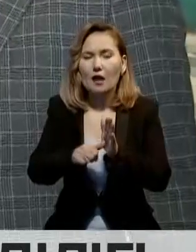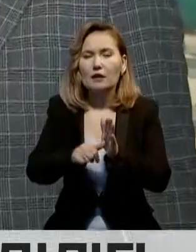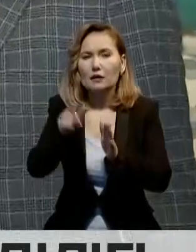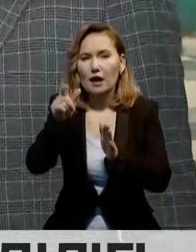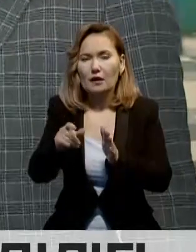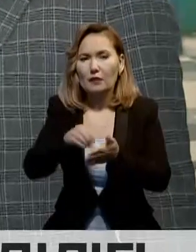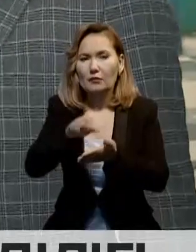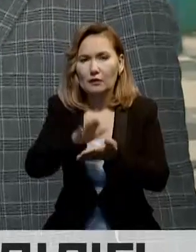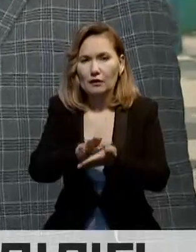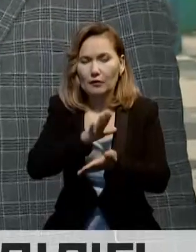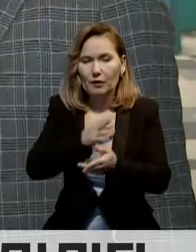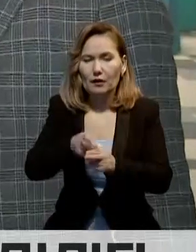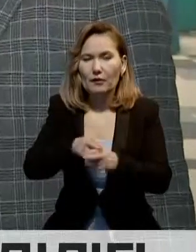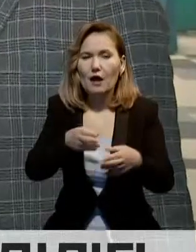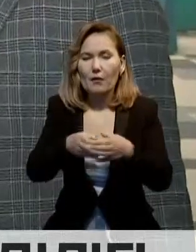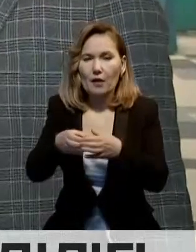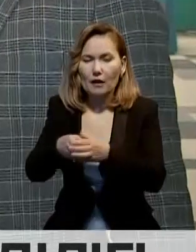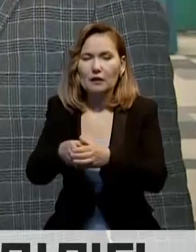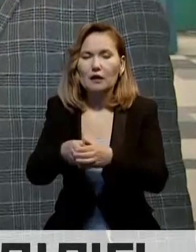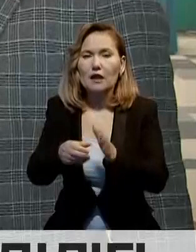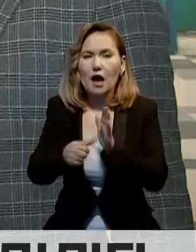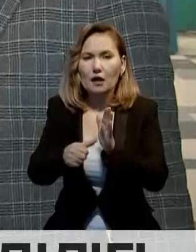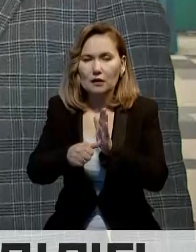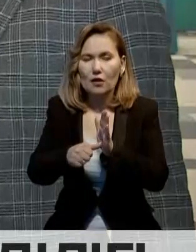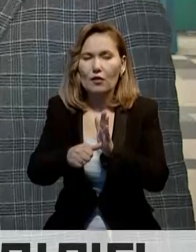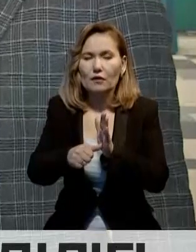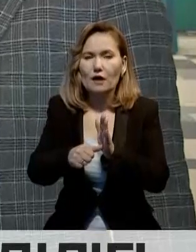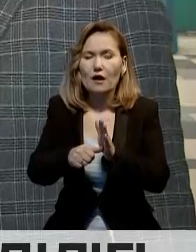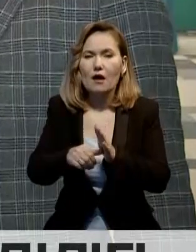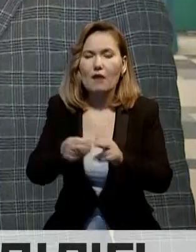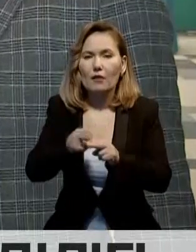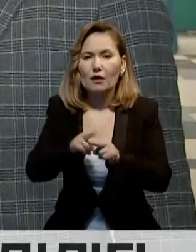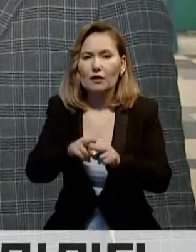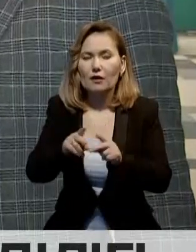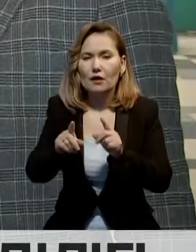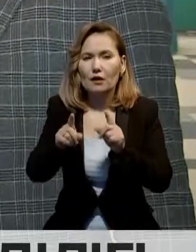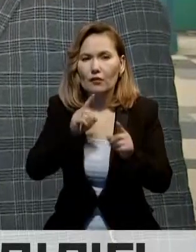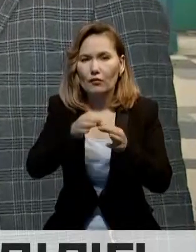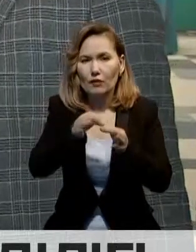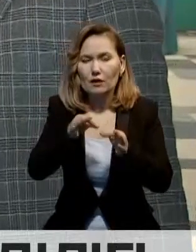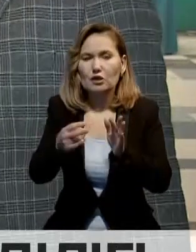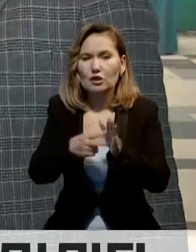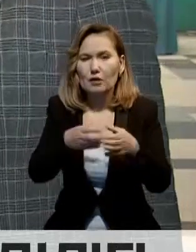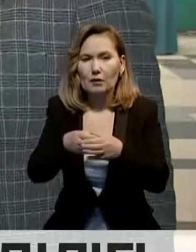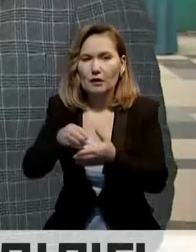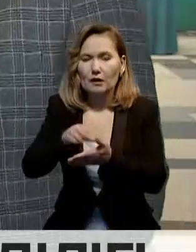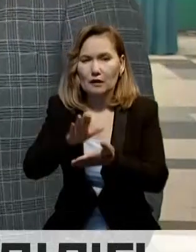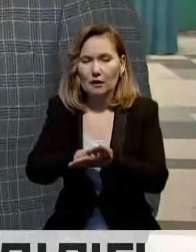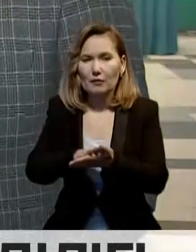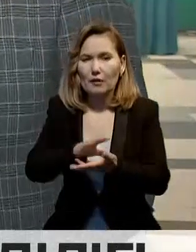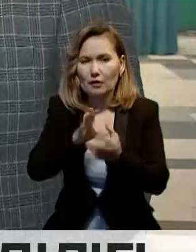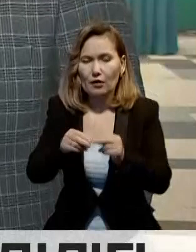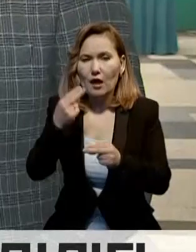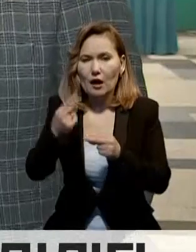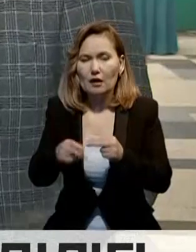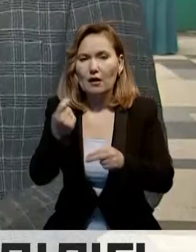тұр. Партиялардан 6-ау, мәжіліске 7 партия тіркелген. Саяси науқанның